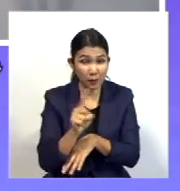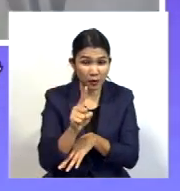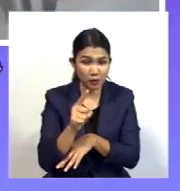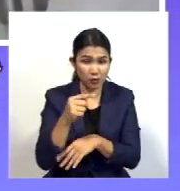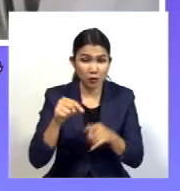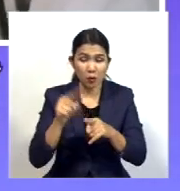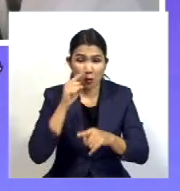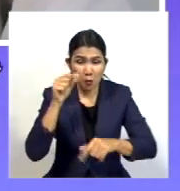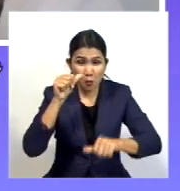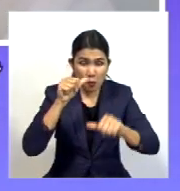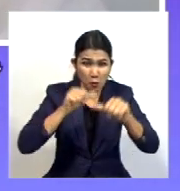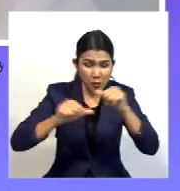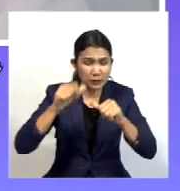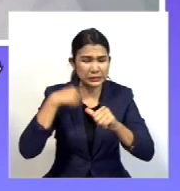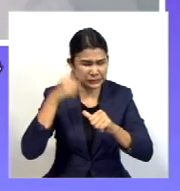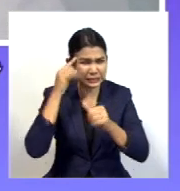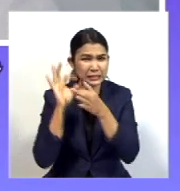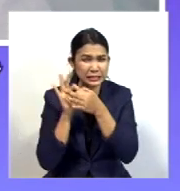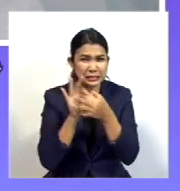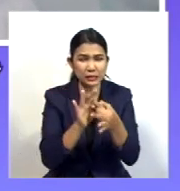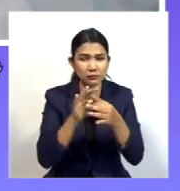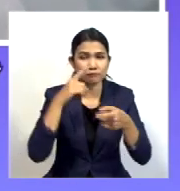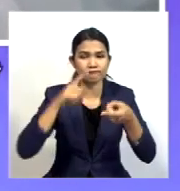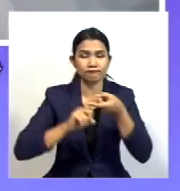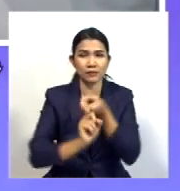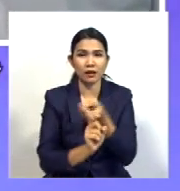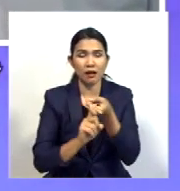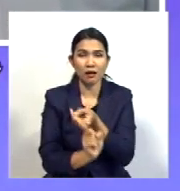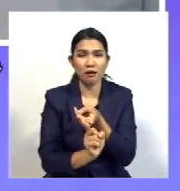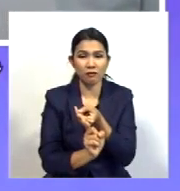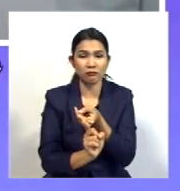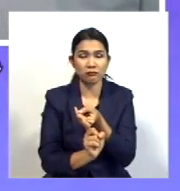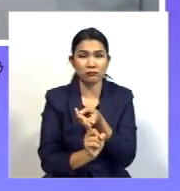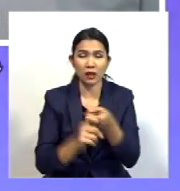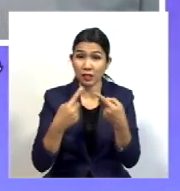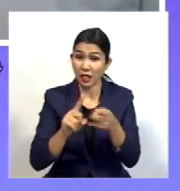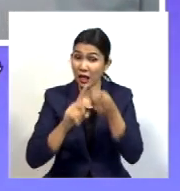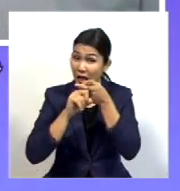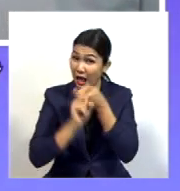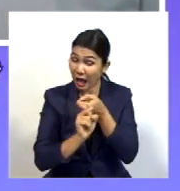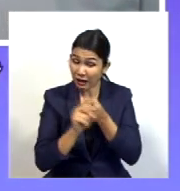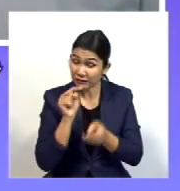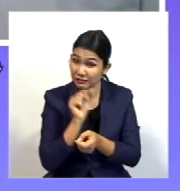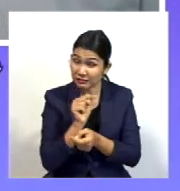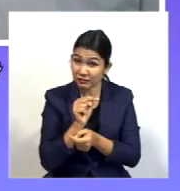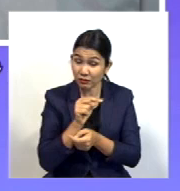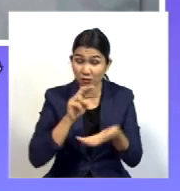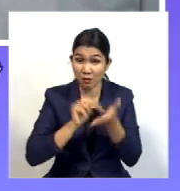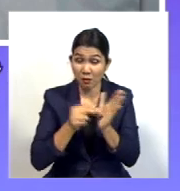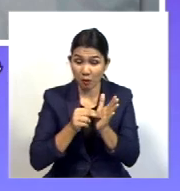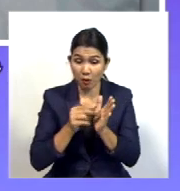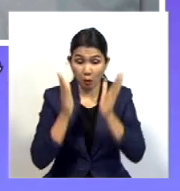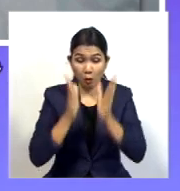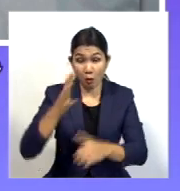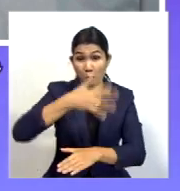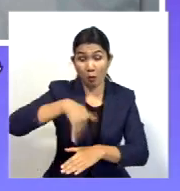าการนั้นก็น่าจะเกี่ยวพันกับเรื่องของข้างข่าวแต่ว่าข้างข่าวตรงนี้ไม่ได้หมายความว่าผู้ป่วยทั้งหมด